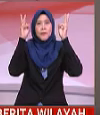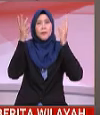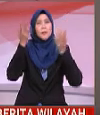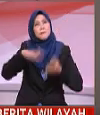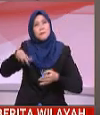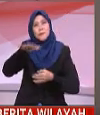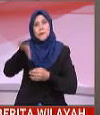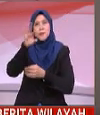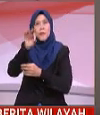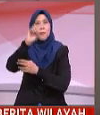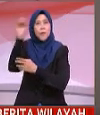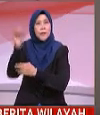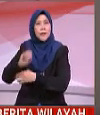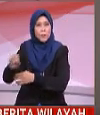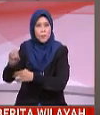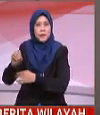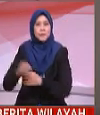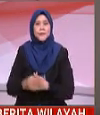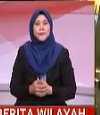dalam 90%.